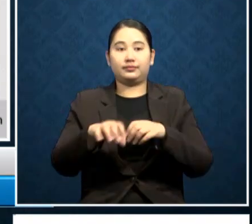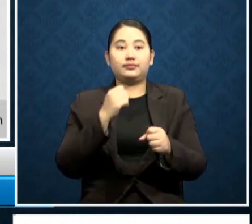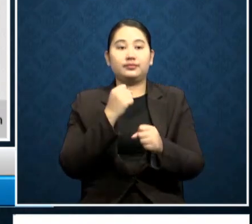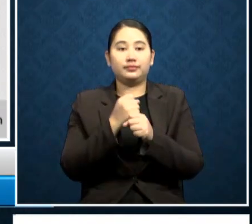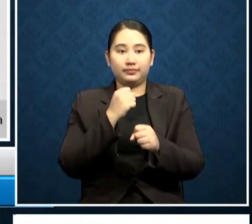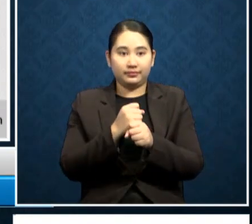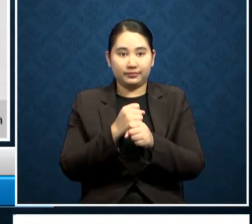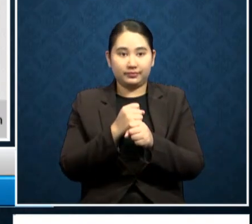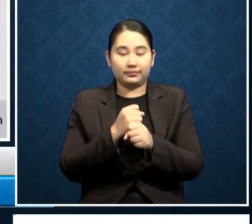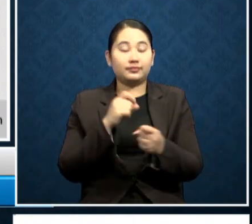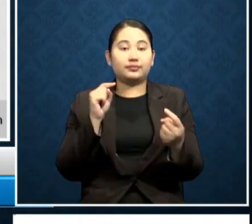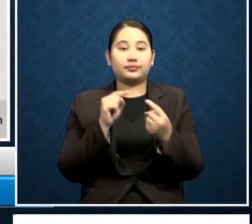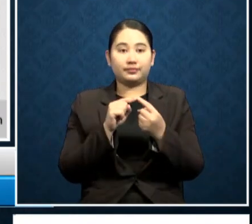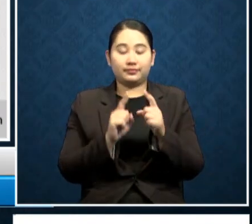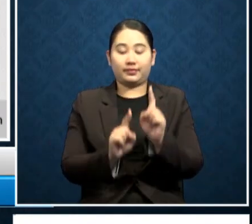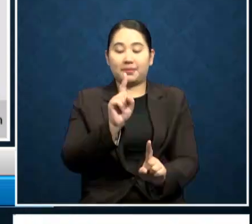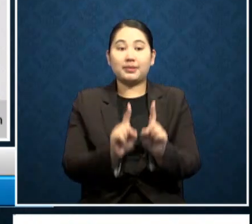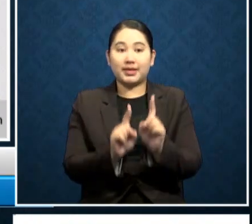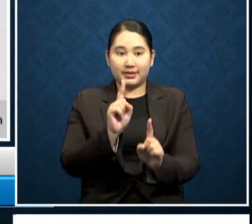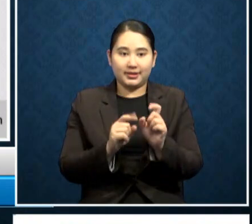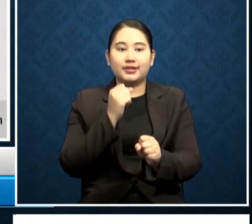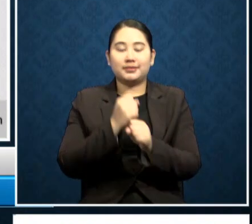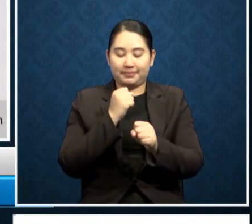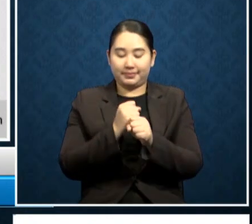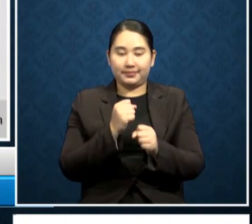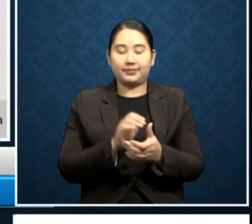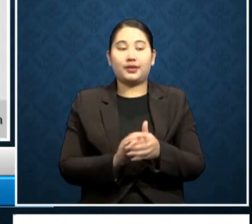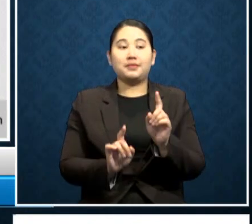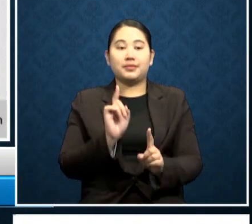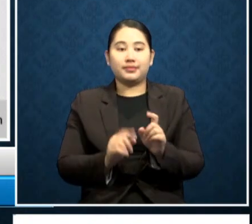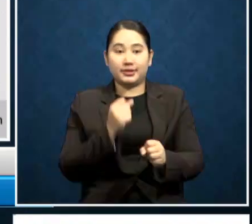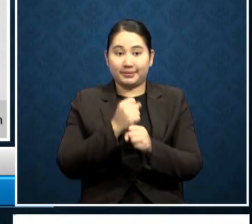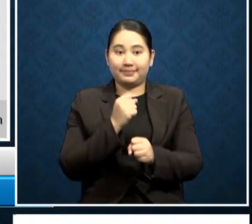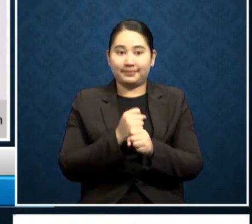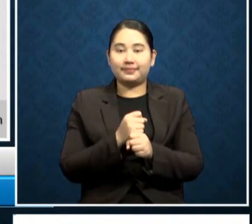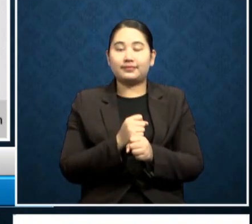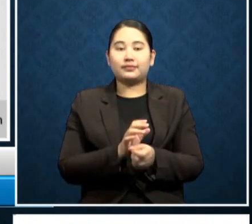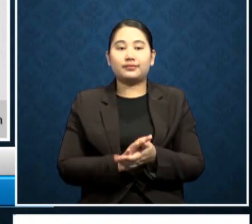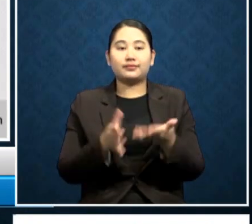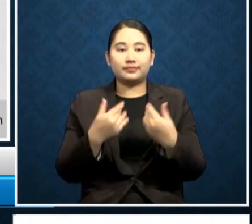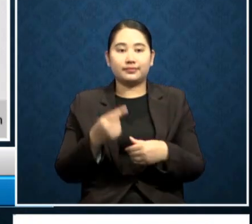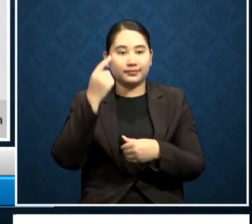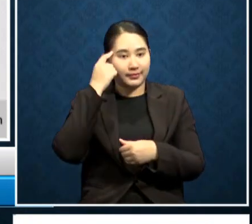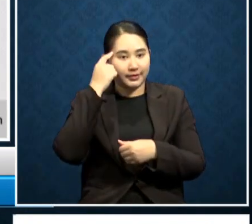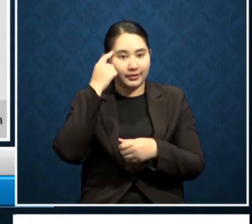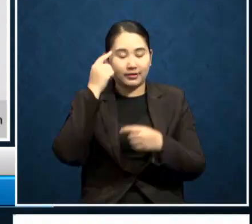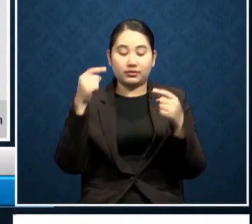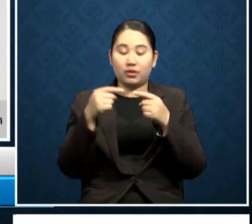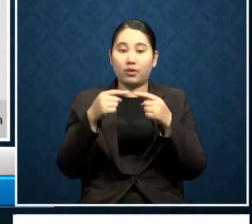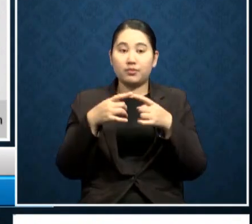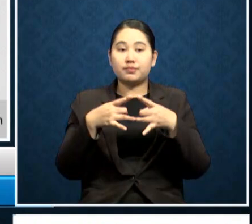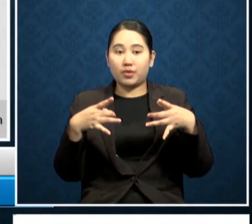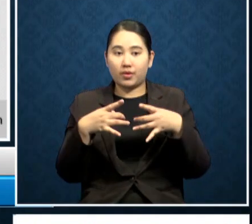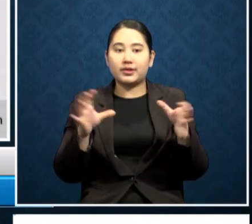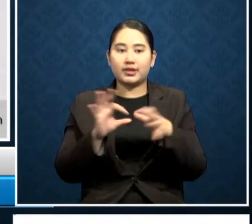การมาใช้ในการประเมินประมนผลการดำเนินงานของผู้ให้บริการเพื่อคำนวณความเหมาะสมในการจัด